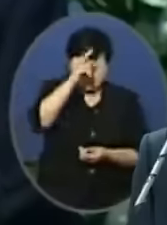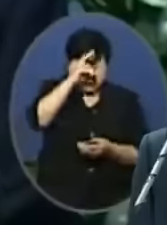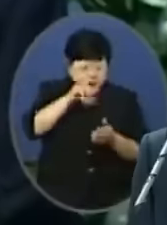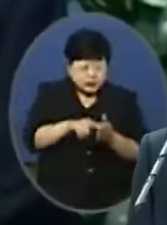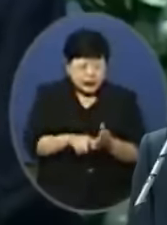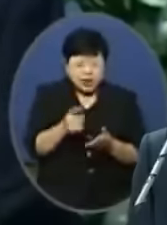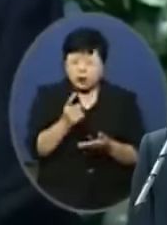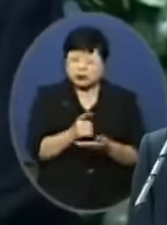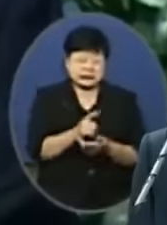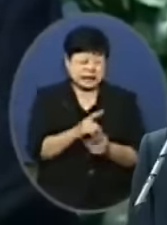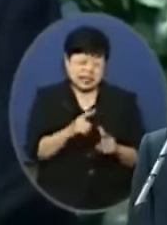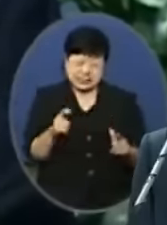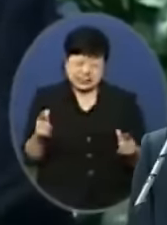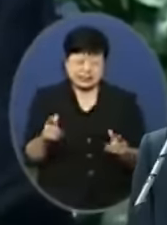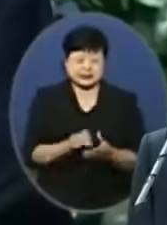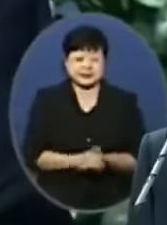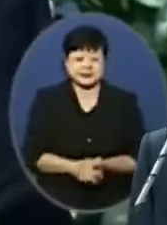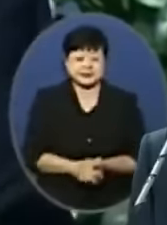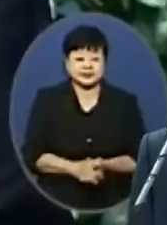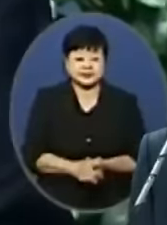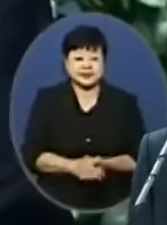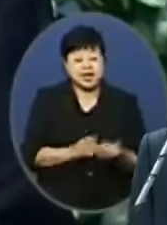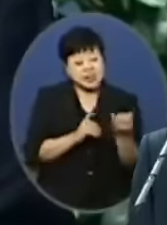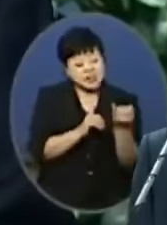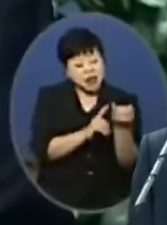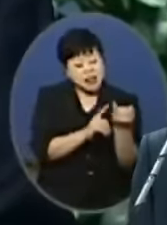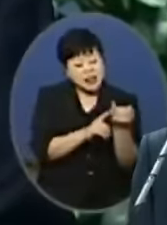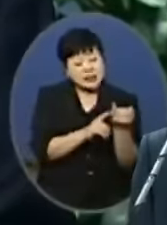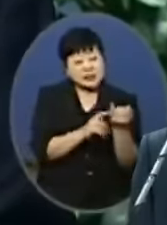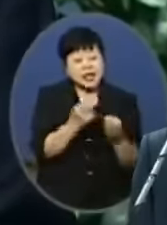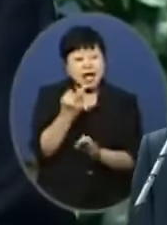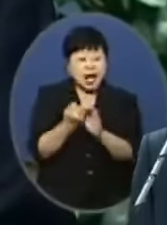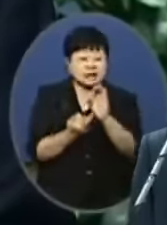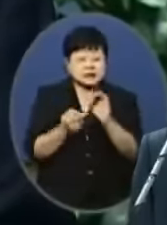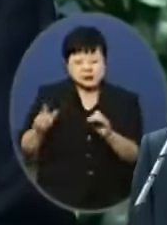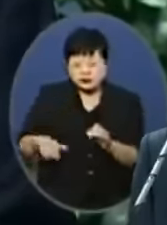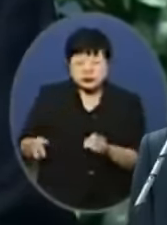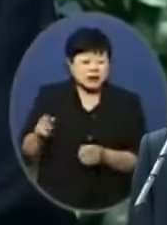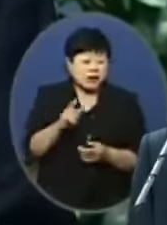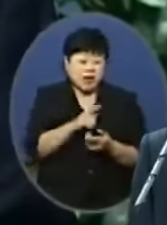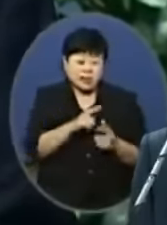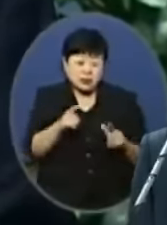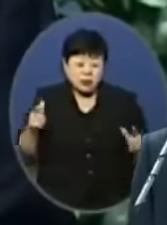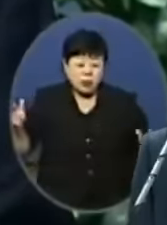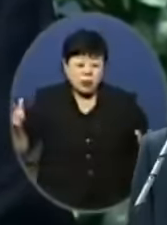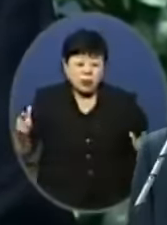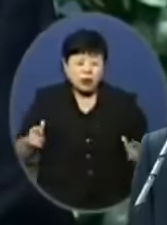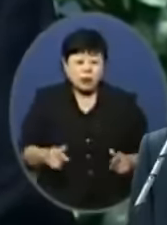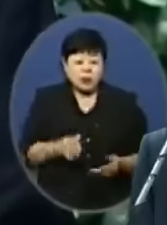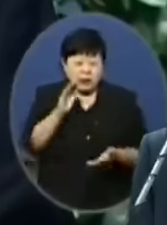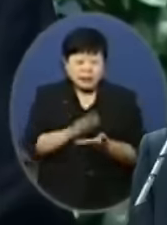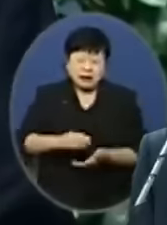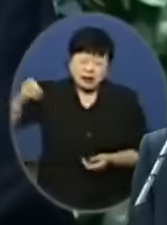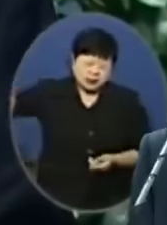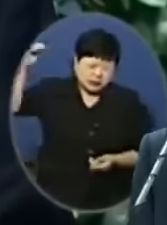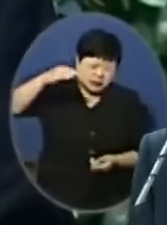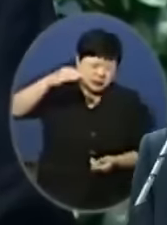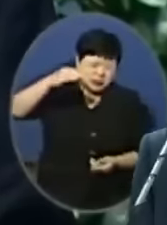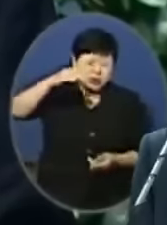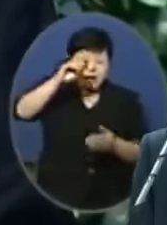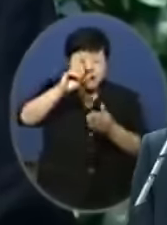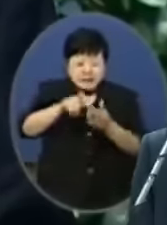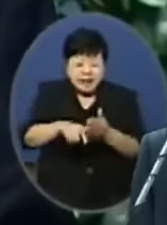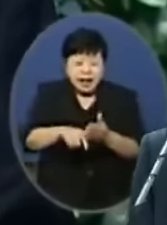비치는 대낮에 물 길러러 오는데 이 여인은 아침에도 저녁에도 안 오고 쨍쨍 햇빛이 비치는